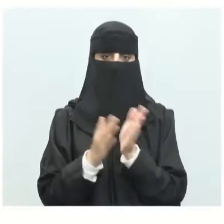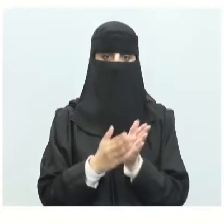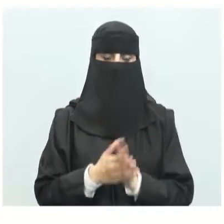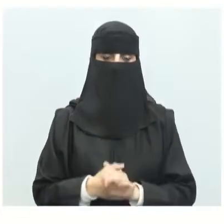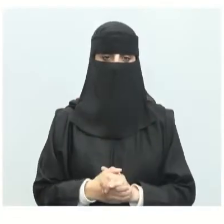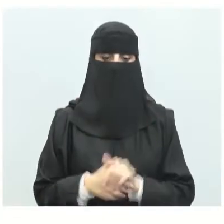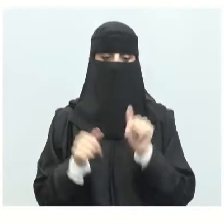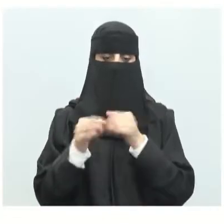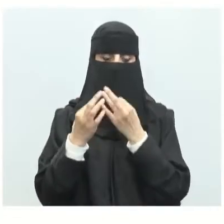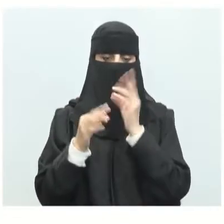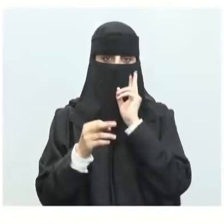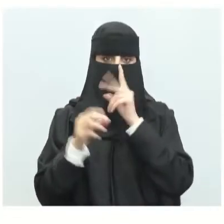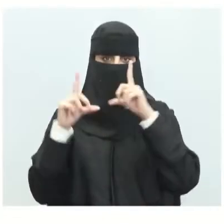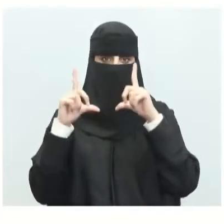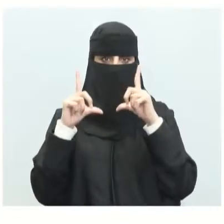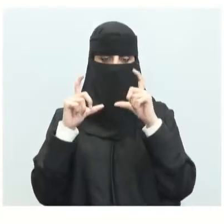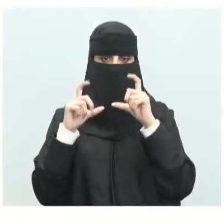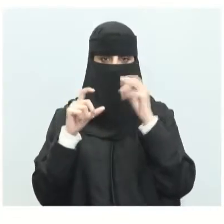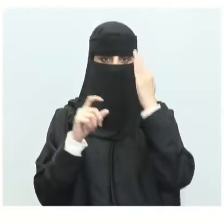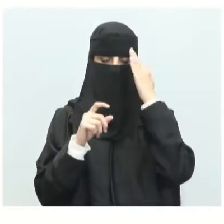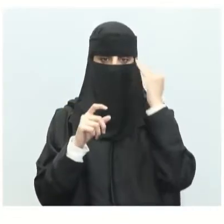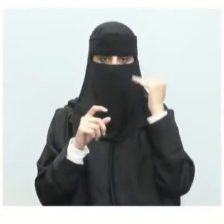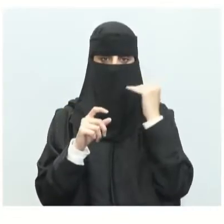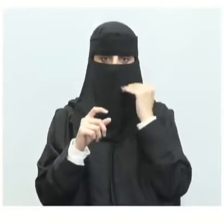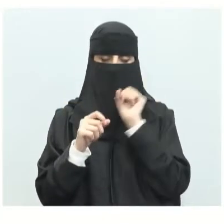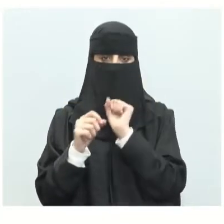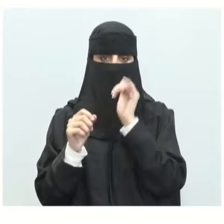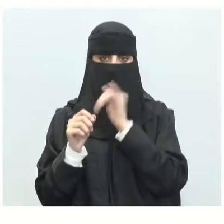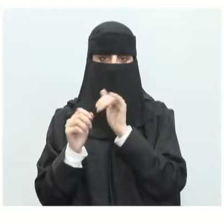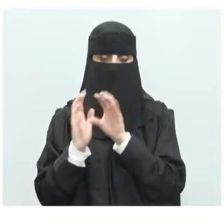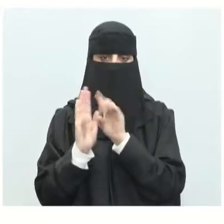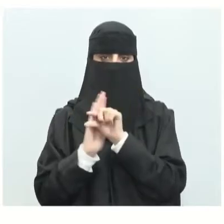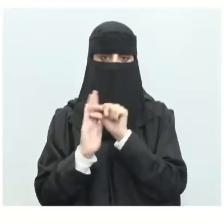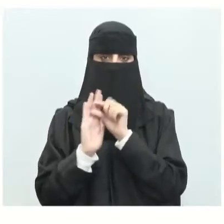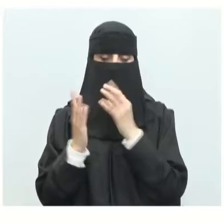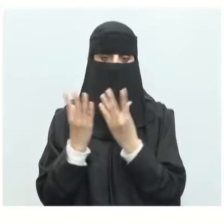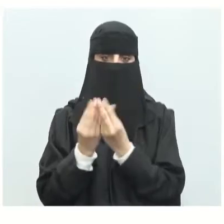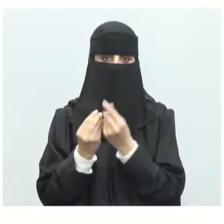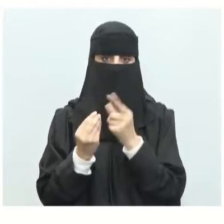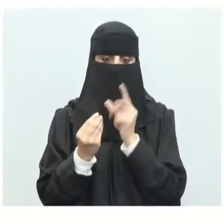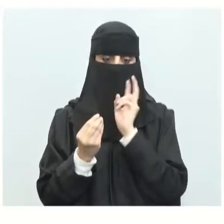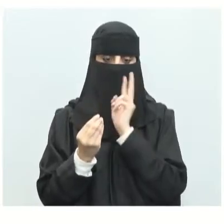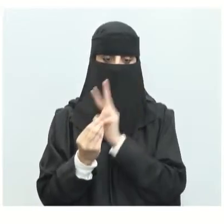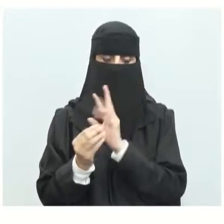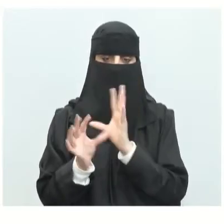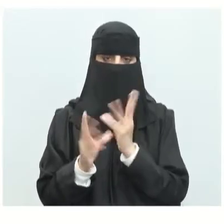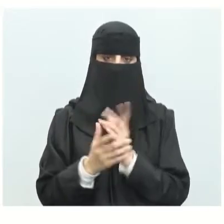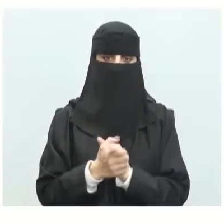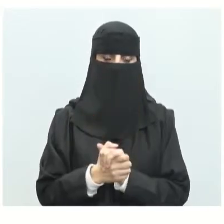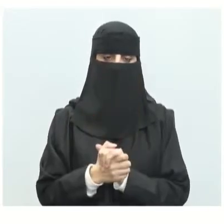ونلاحظ ايضا هذه الصوره المصاحبه للنصب والتي تحمل